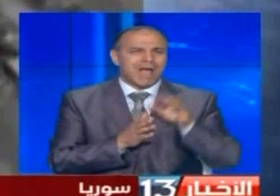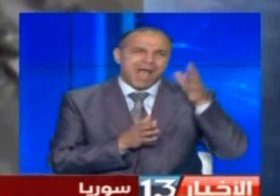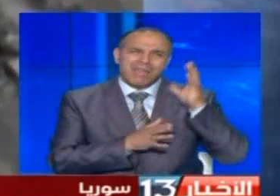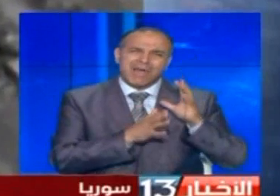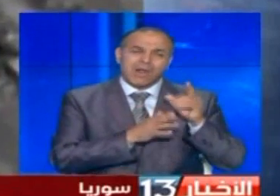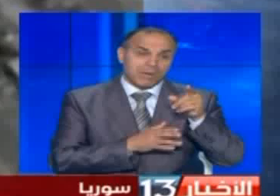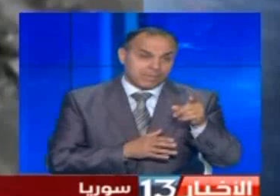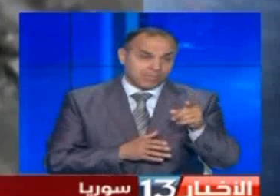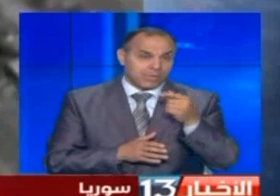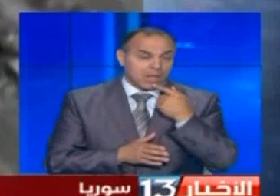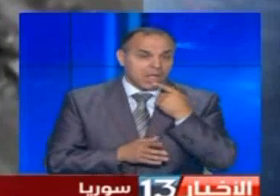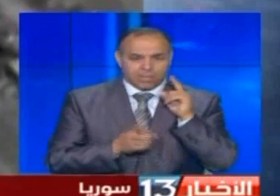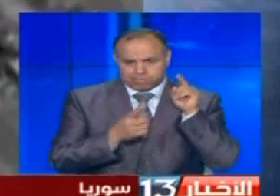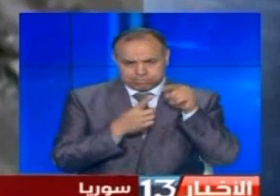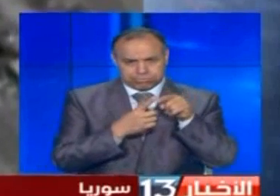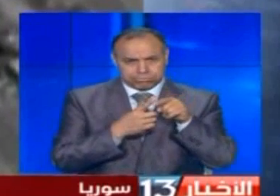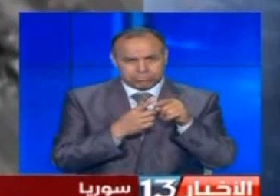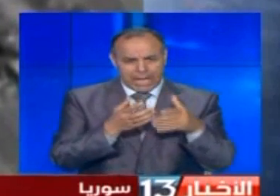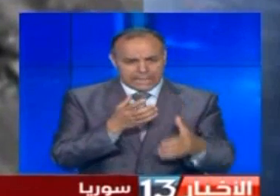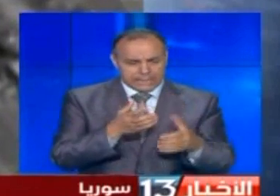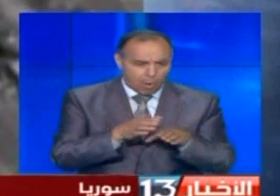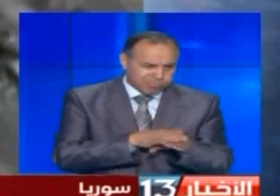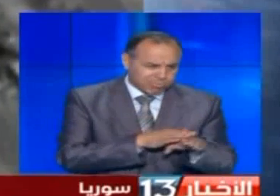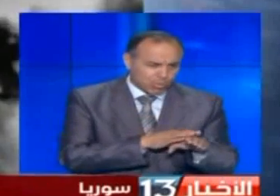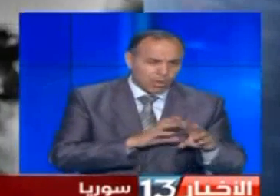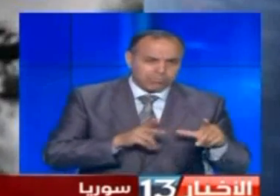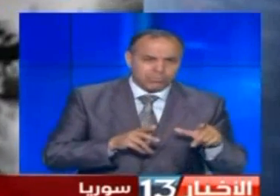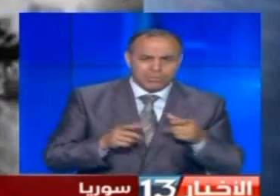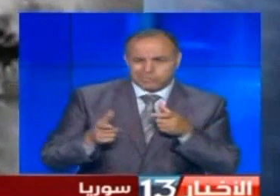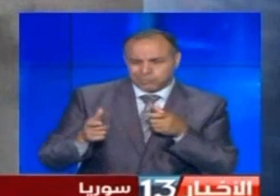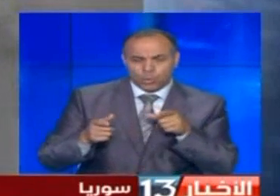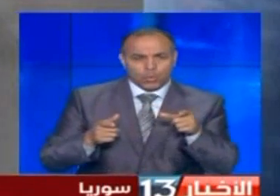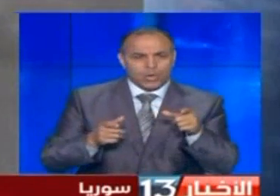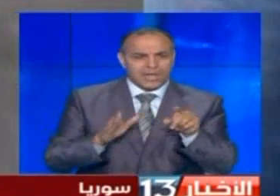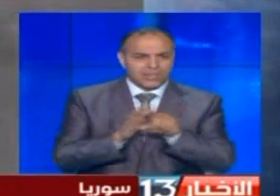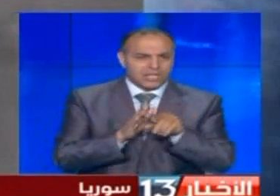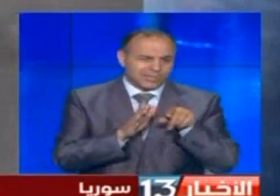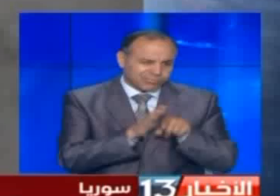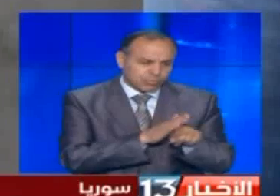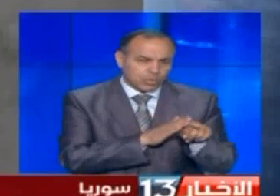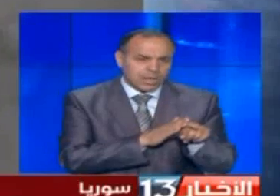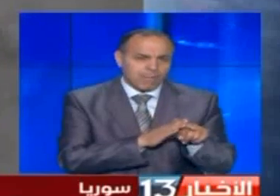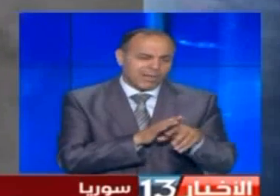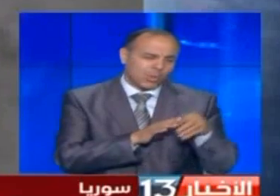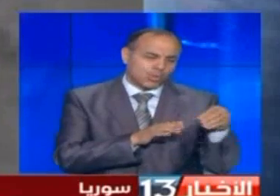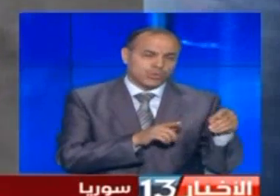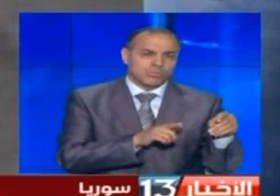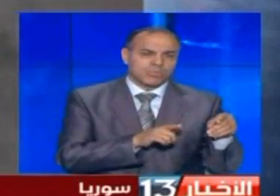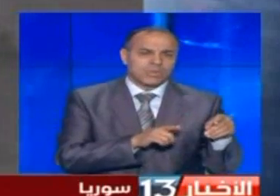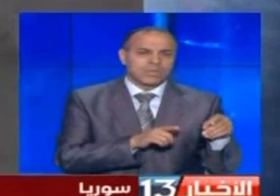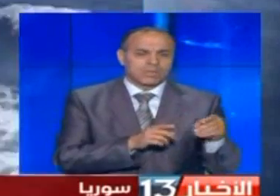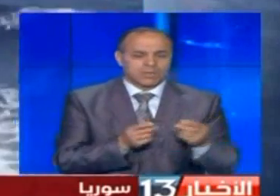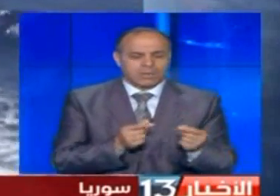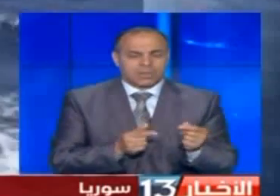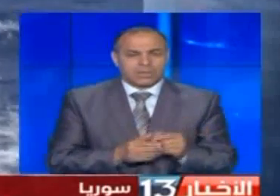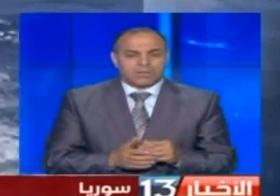تدمر القديمة، مستهدفة مخازن للأسلحة الثقيلة ومقاتلين نشرهم التنظيم في المدينة بعد خروجهم من معقلهم في